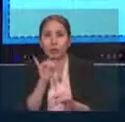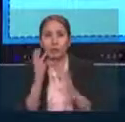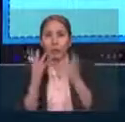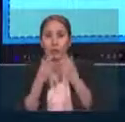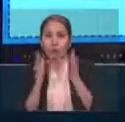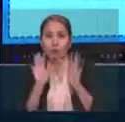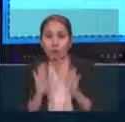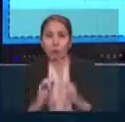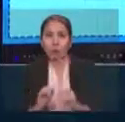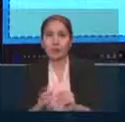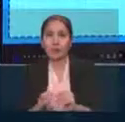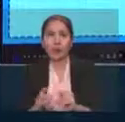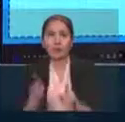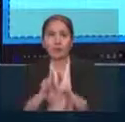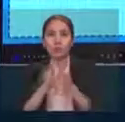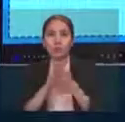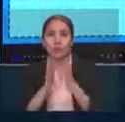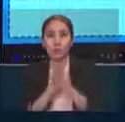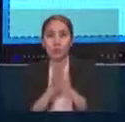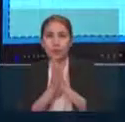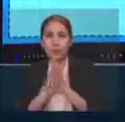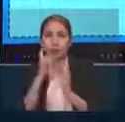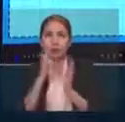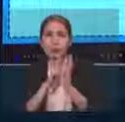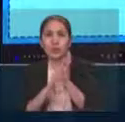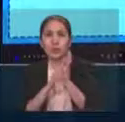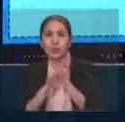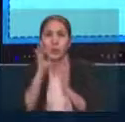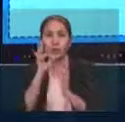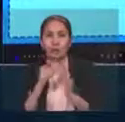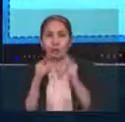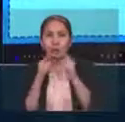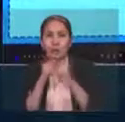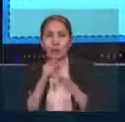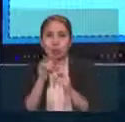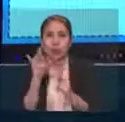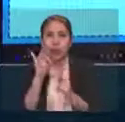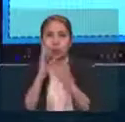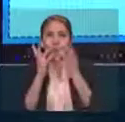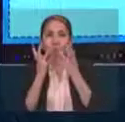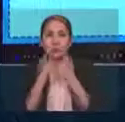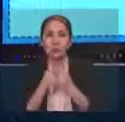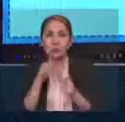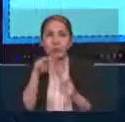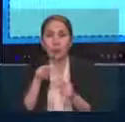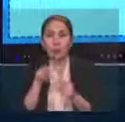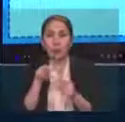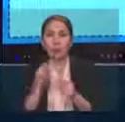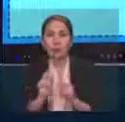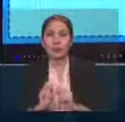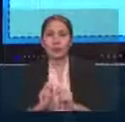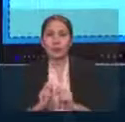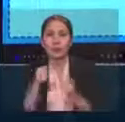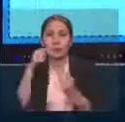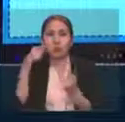ekan. Xususiy holda 180 gradusli burchakning radian o'lchovi π ga